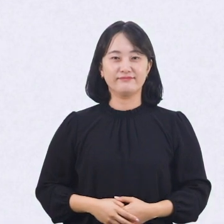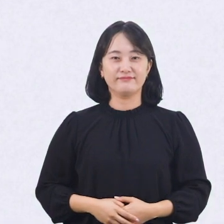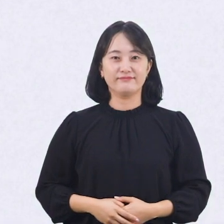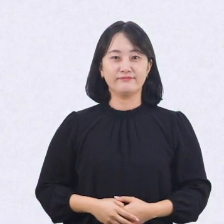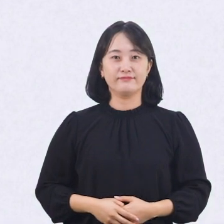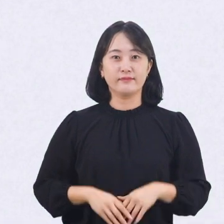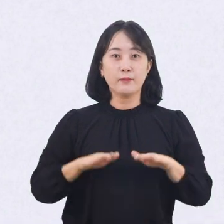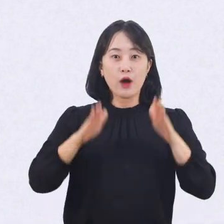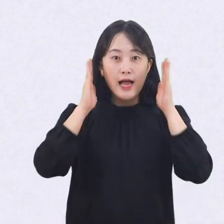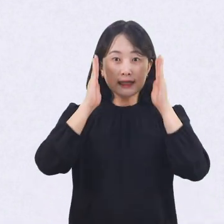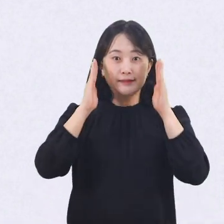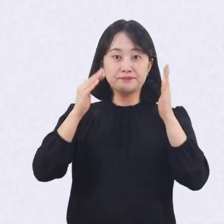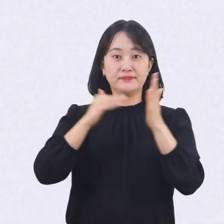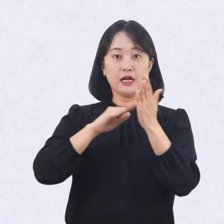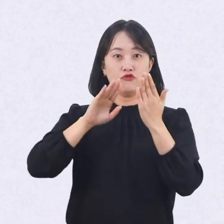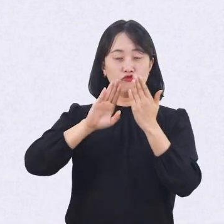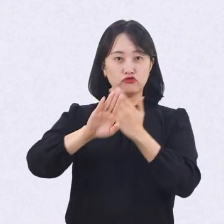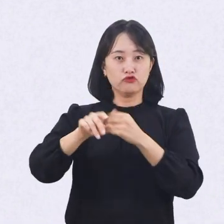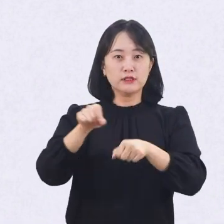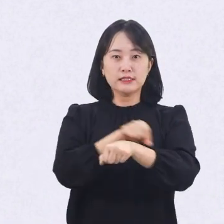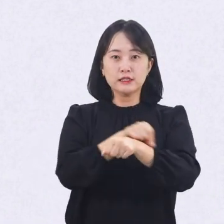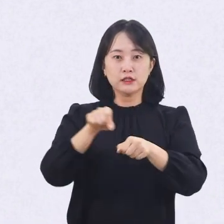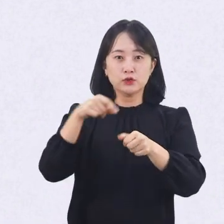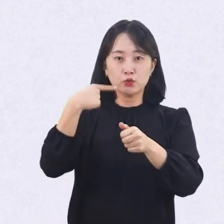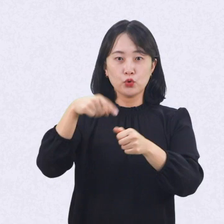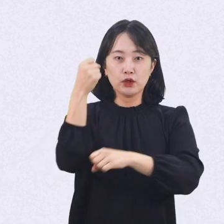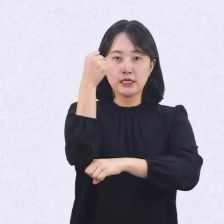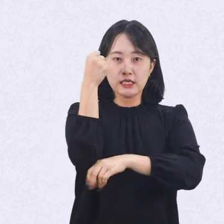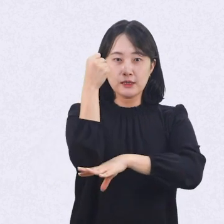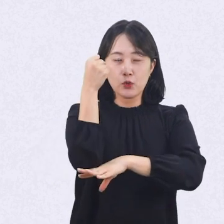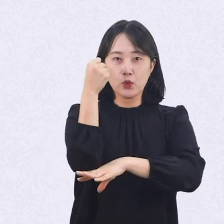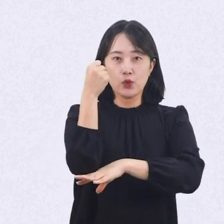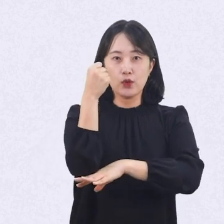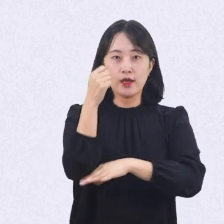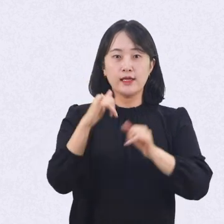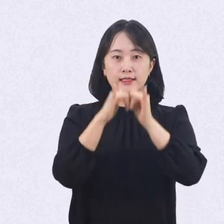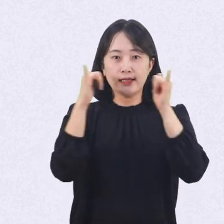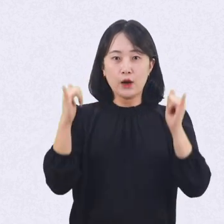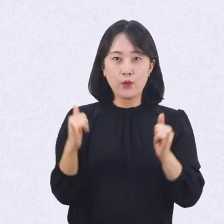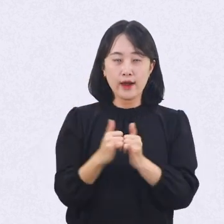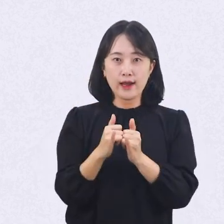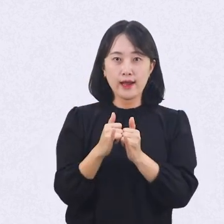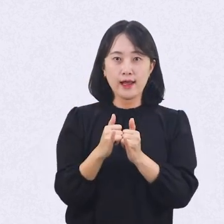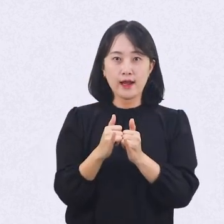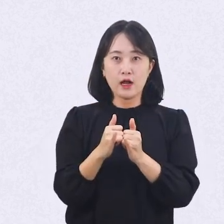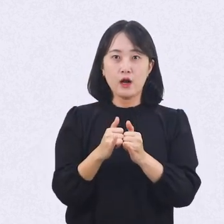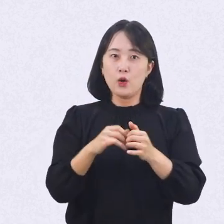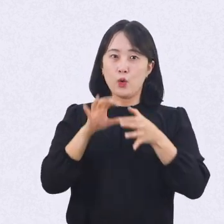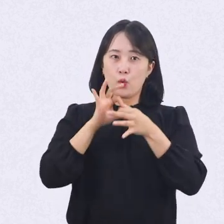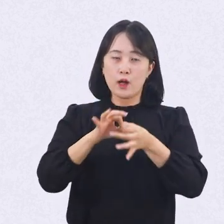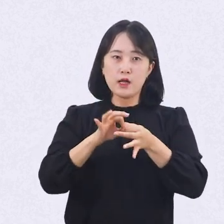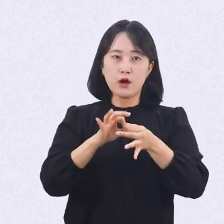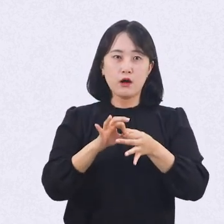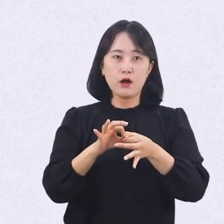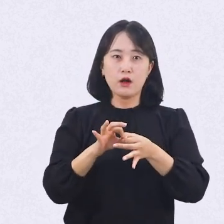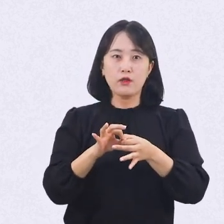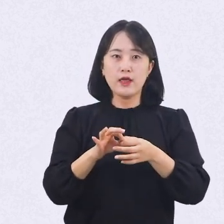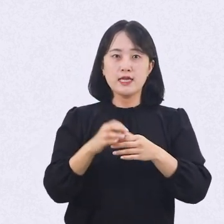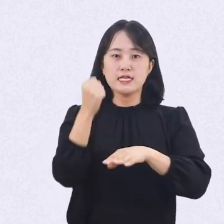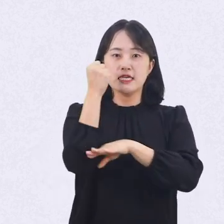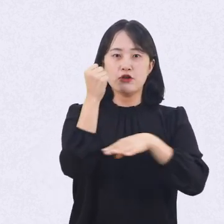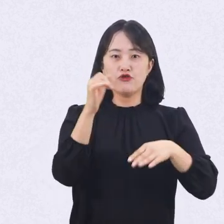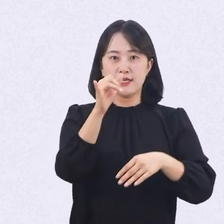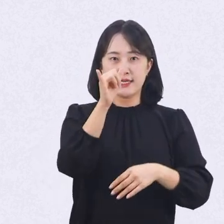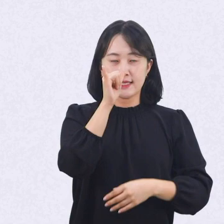이번 학습을 끝내면 특수교육 기본 교육과정, 사회교과에 세계시민교육 관련 성취 기준이 있음을 설명할